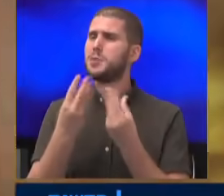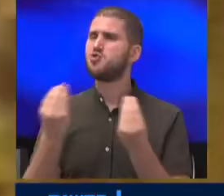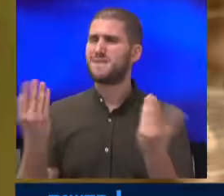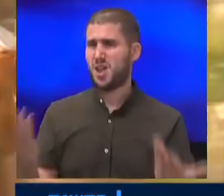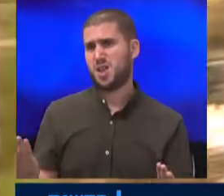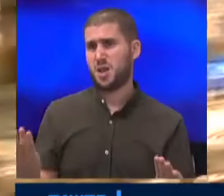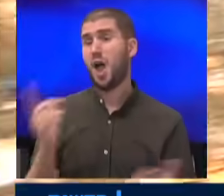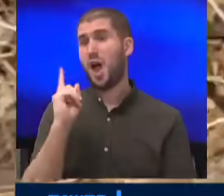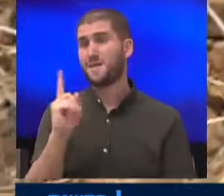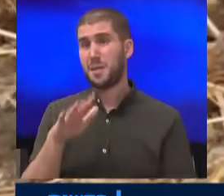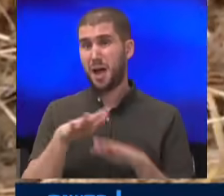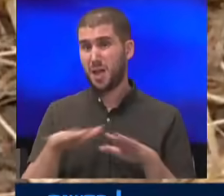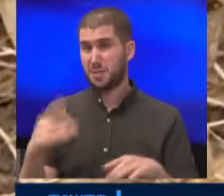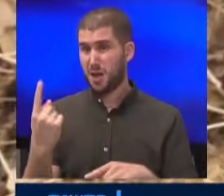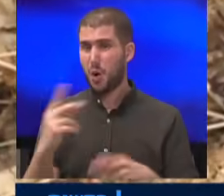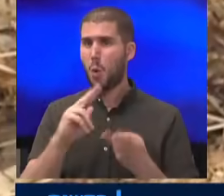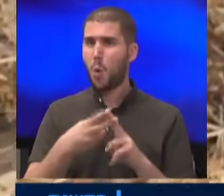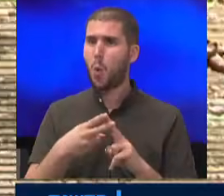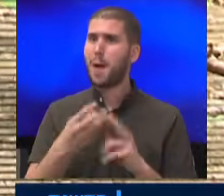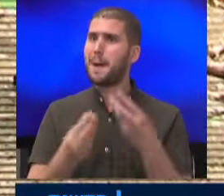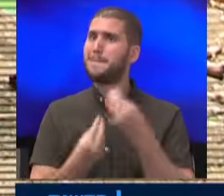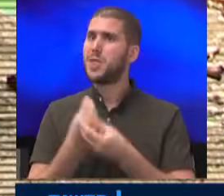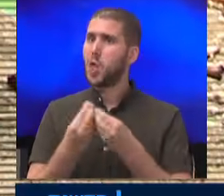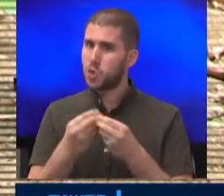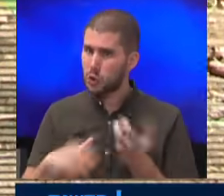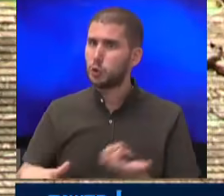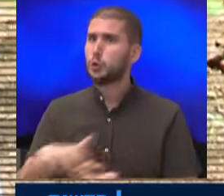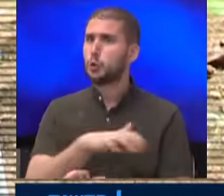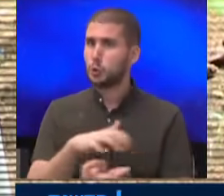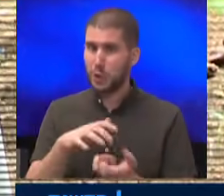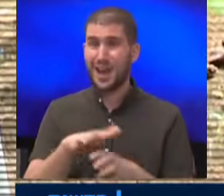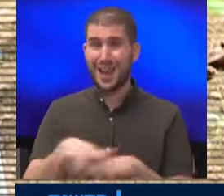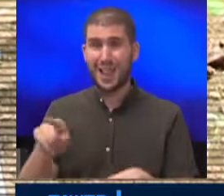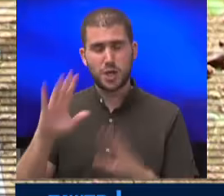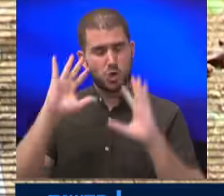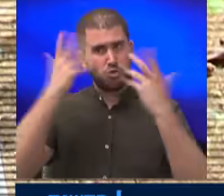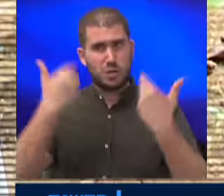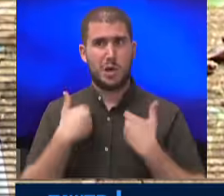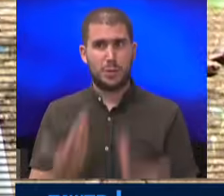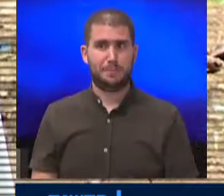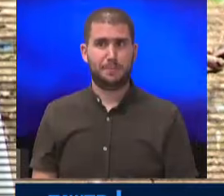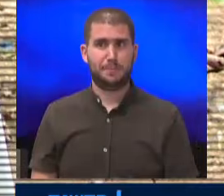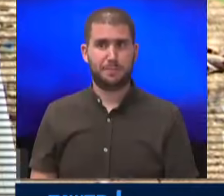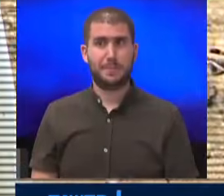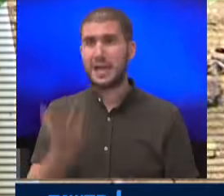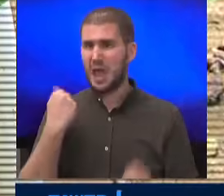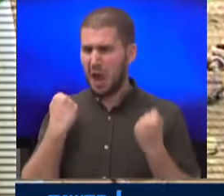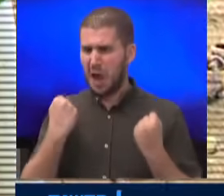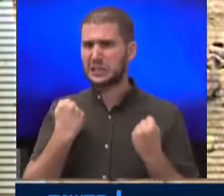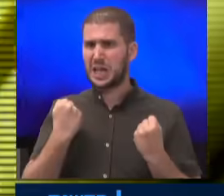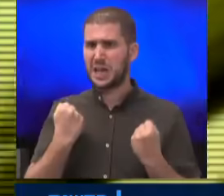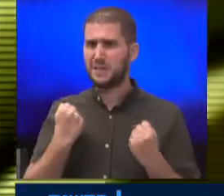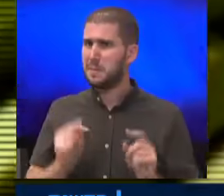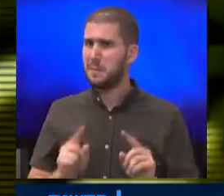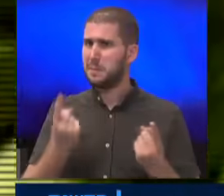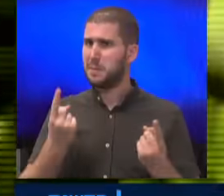האדמה, עולם הבננות סוער. החלקה הזאת שיגעה אותי. היא הייתה חזקה מאוד, ופתאום זה